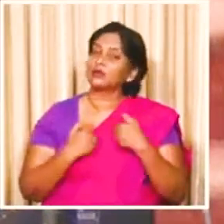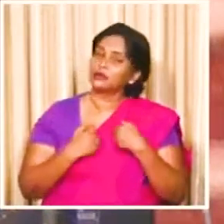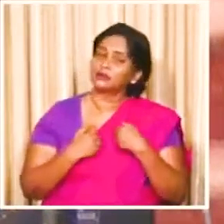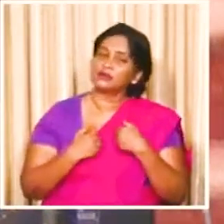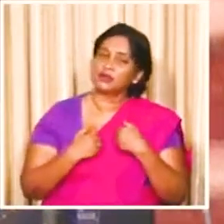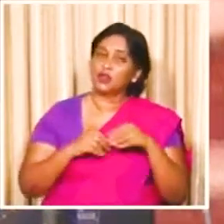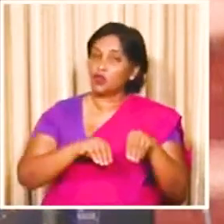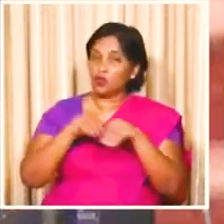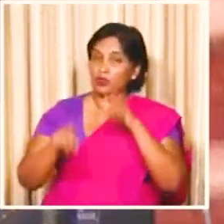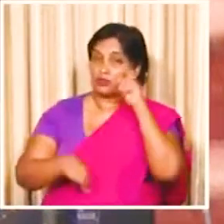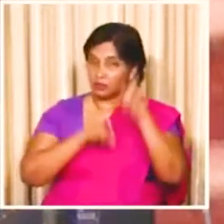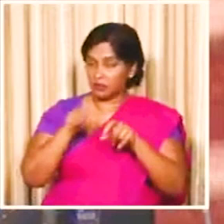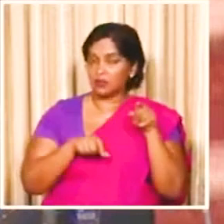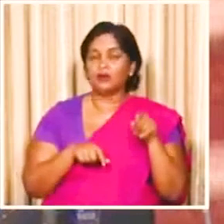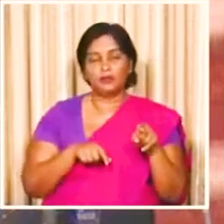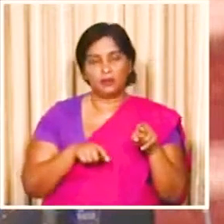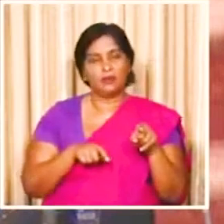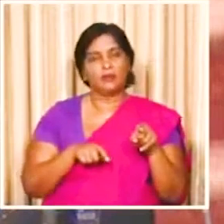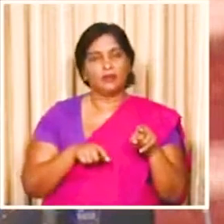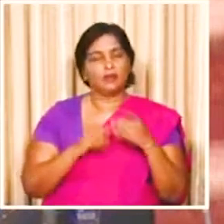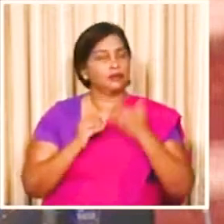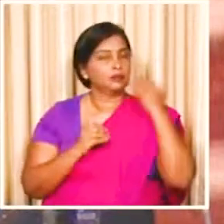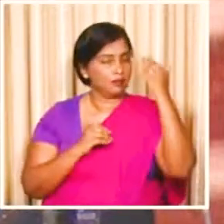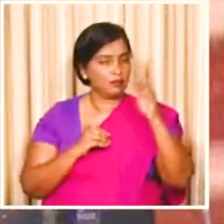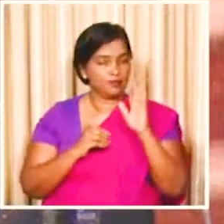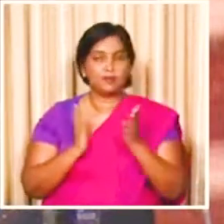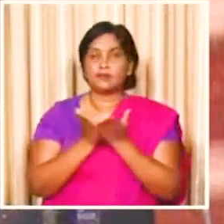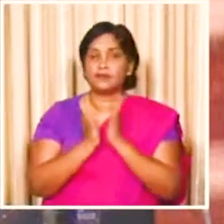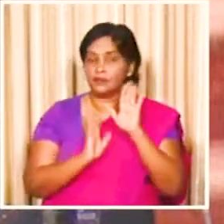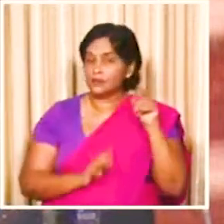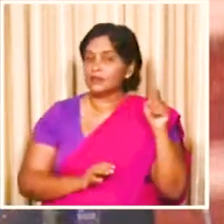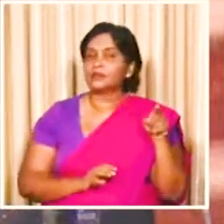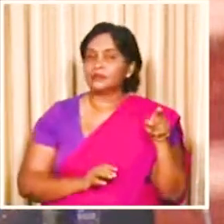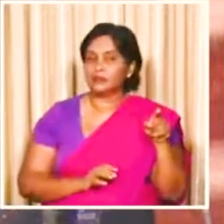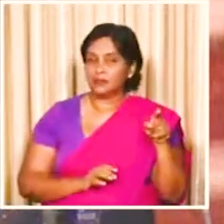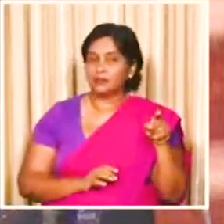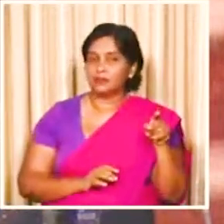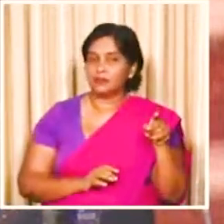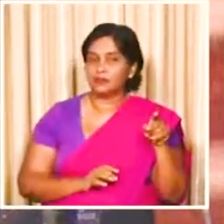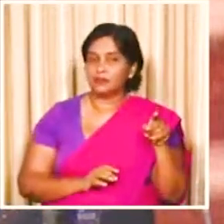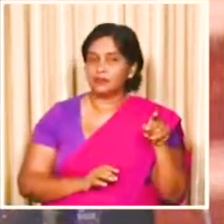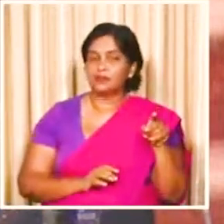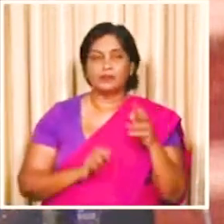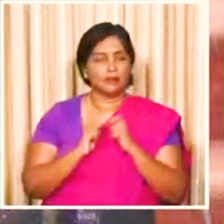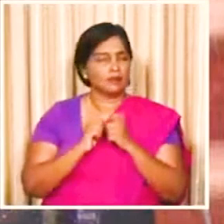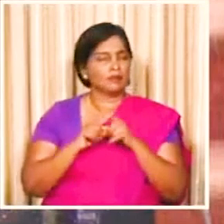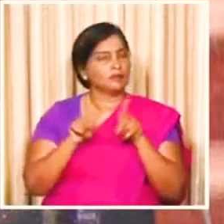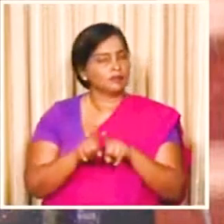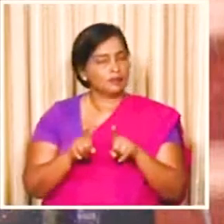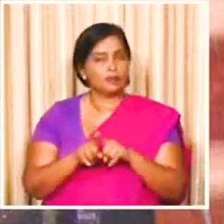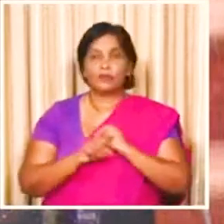அவர்கள் இந்தியாவிலே நடப்பது போன்று இங்கேயும் ஒரு சில இடங்களிலே தற்கொலை செய்கின்ற சூழல்கள் உருவாகி இருக்கிறது.